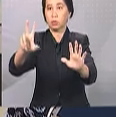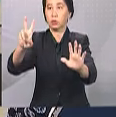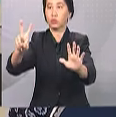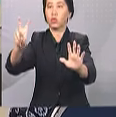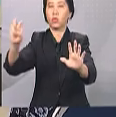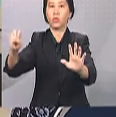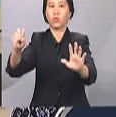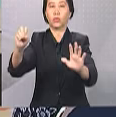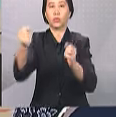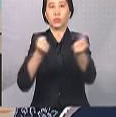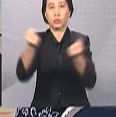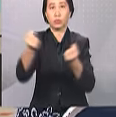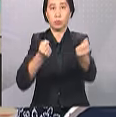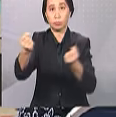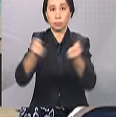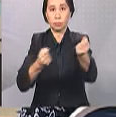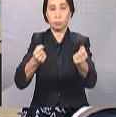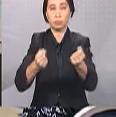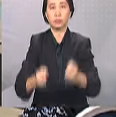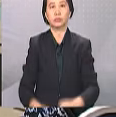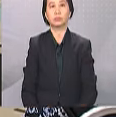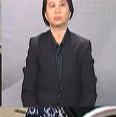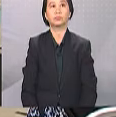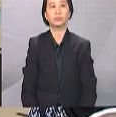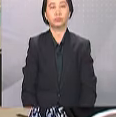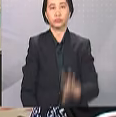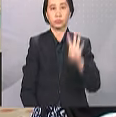537,320 kenderaan. Sebanyak